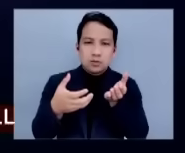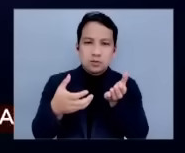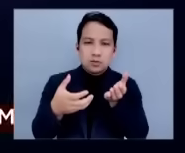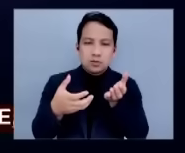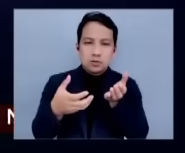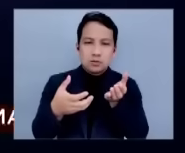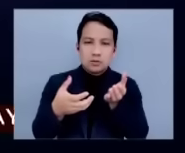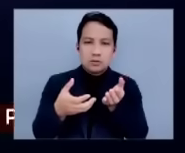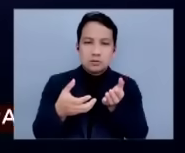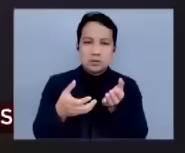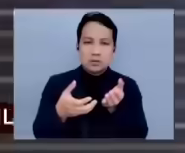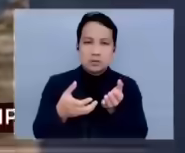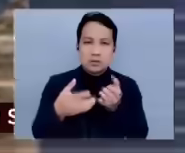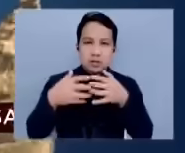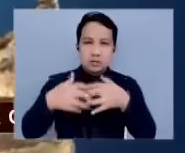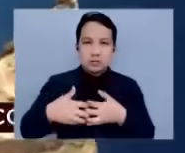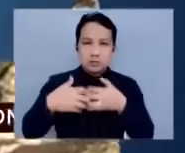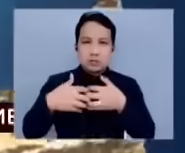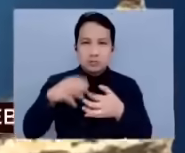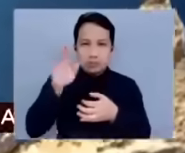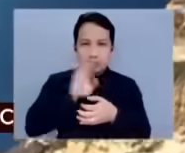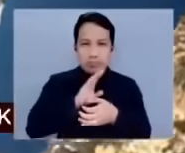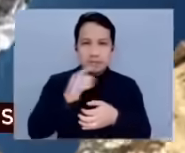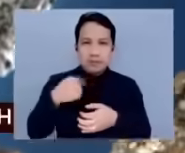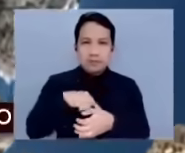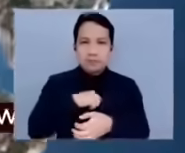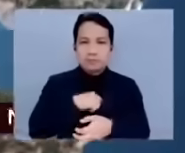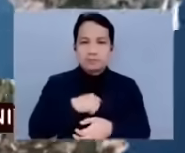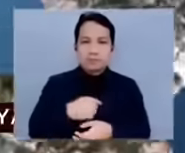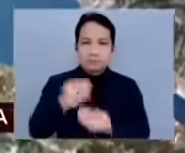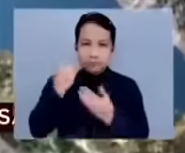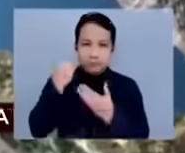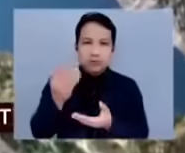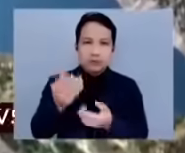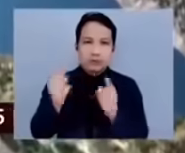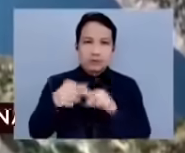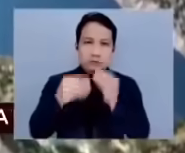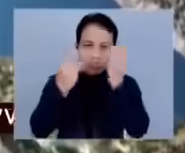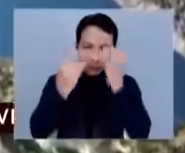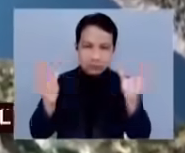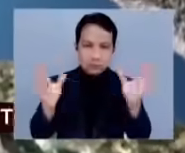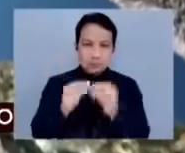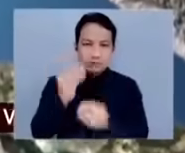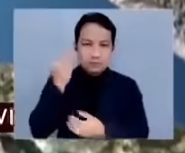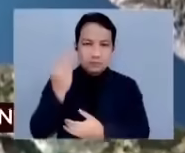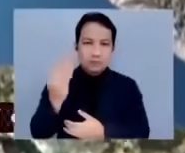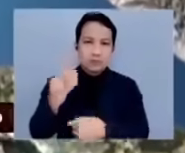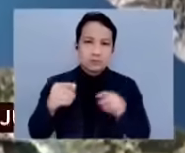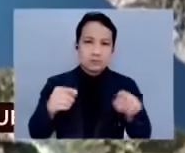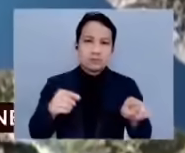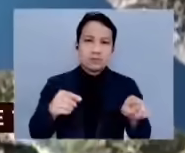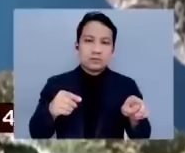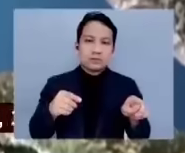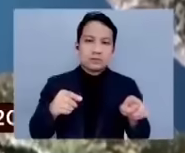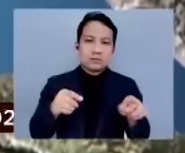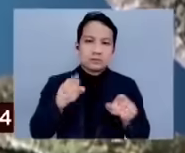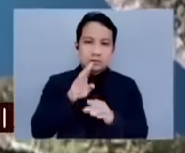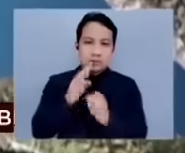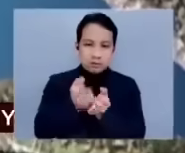main engine exploding. Miyerkules nang mangyari ang pag-atake. Kabilang sa mga sakay ng barko,